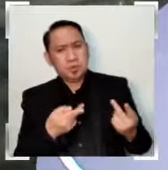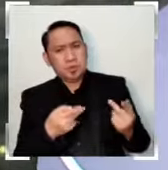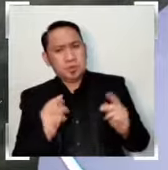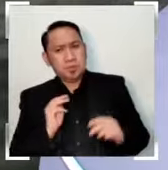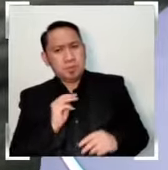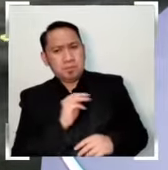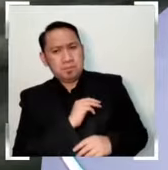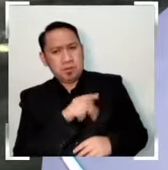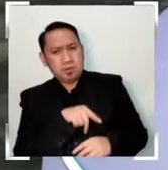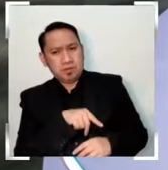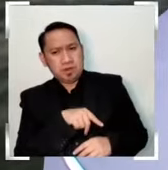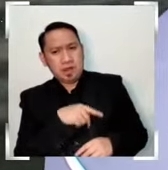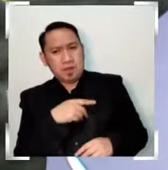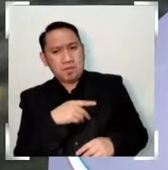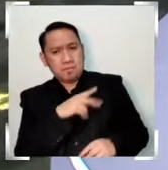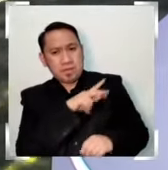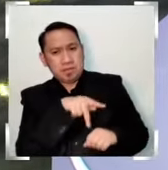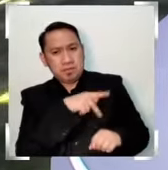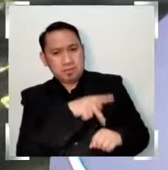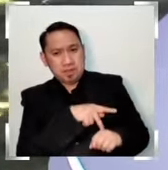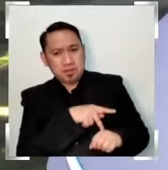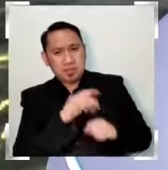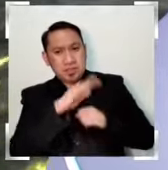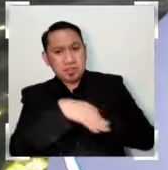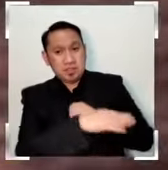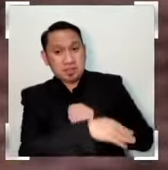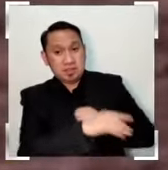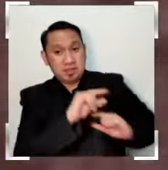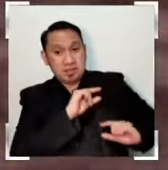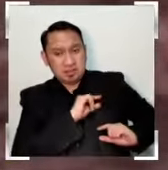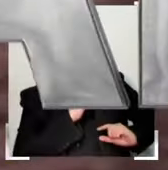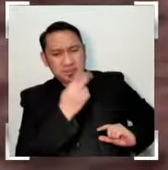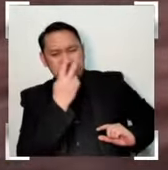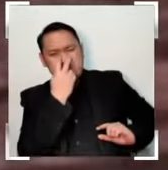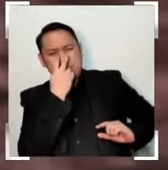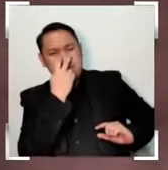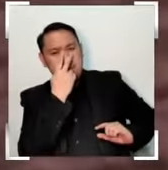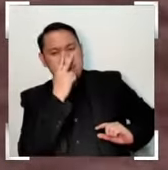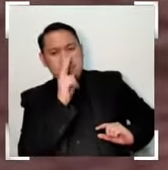Guard. Saksi, si Maki Pulido.